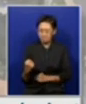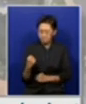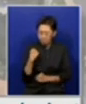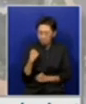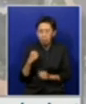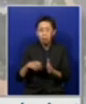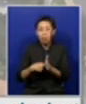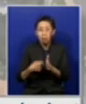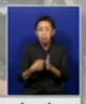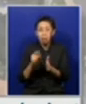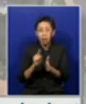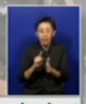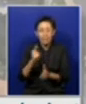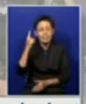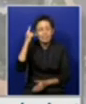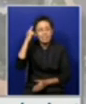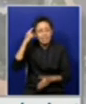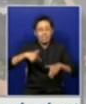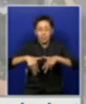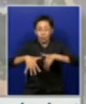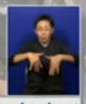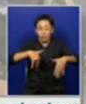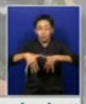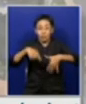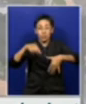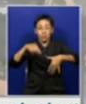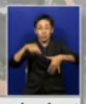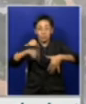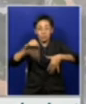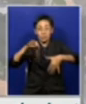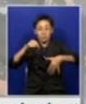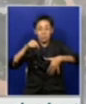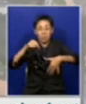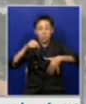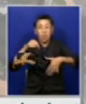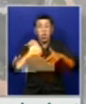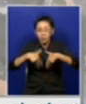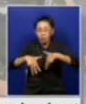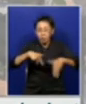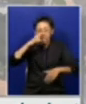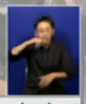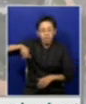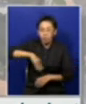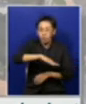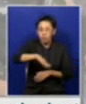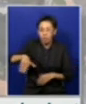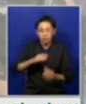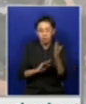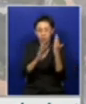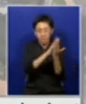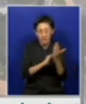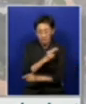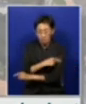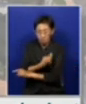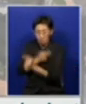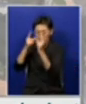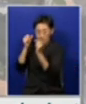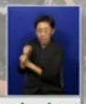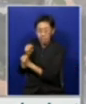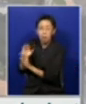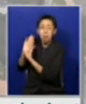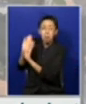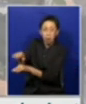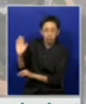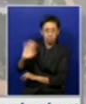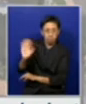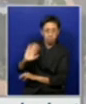ากแนวความคิดที่ว่าระบบสาธารณสุขเป็นของคนไทยเป็นของคนทั้งประเทศไม่ใช่เป็นของหมอของพยาบาลนั้นแล้วทุ